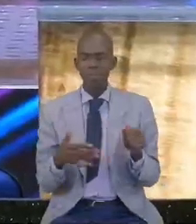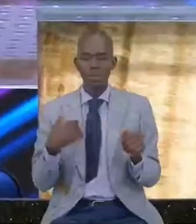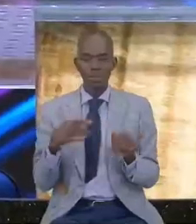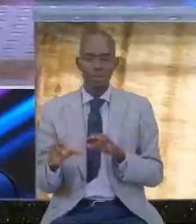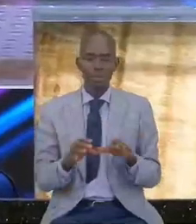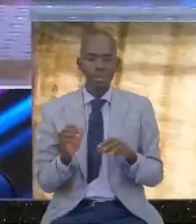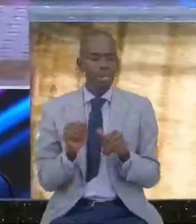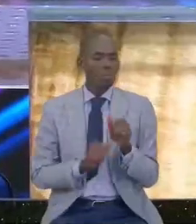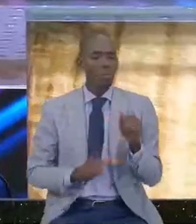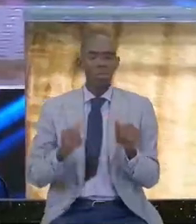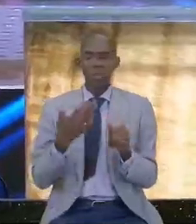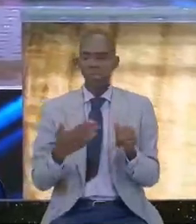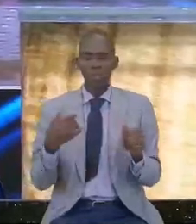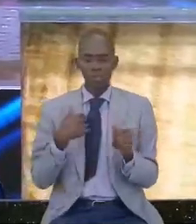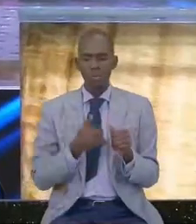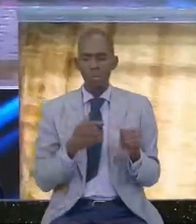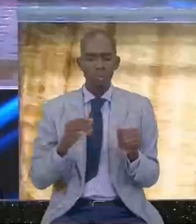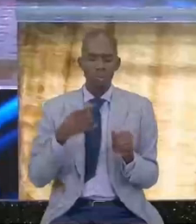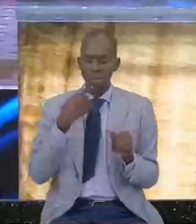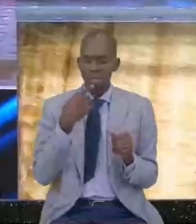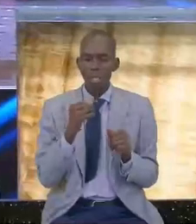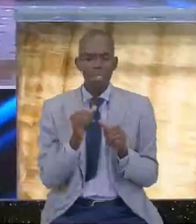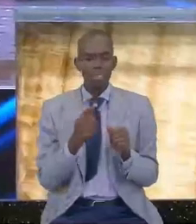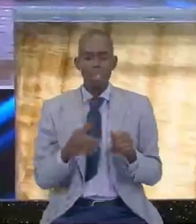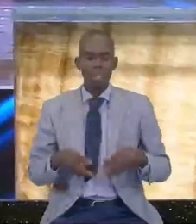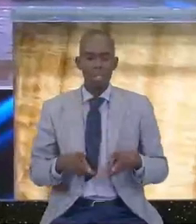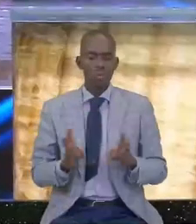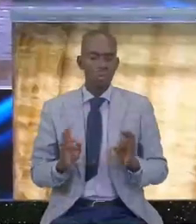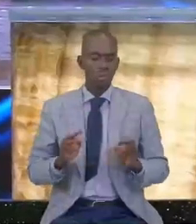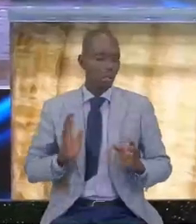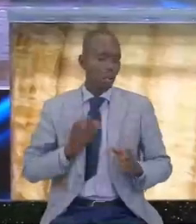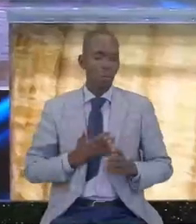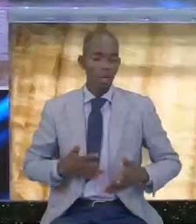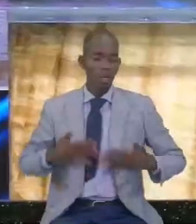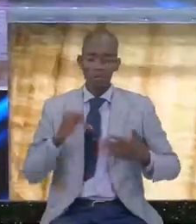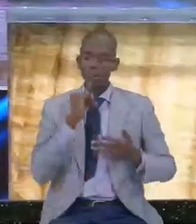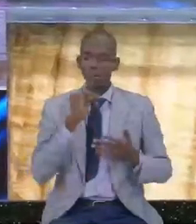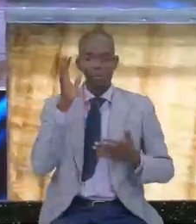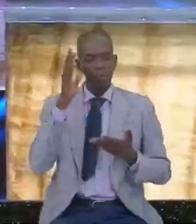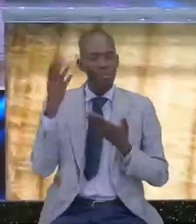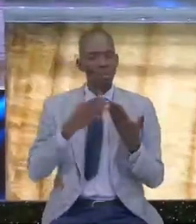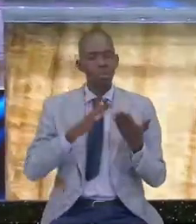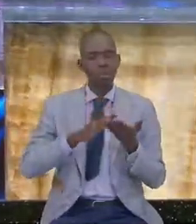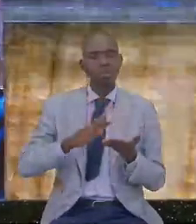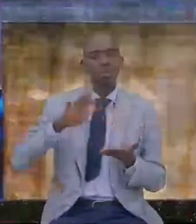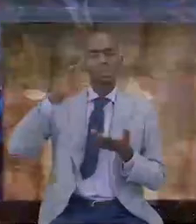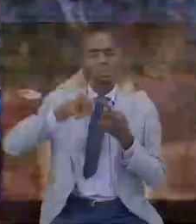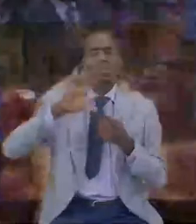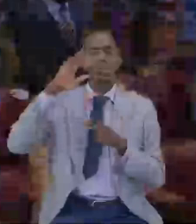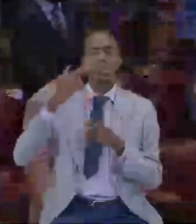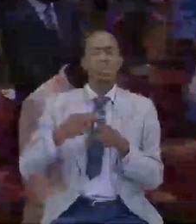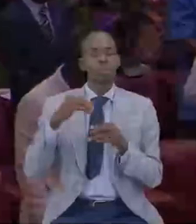que nous partageons, la vie que nous menons, t'apportera la gloire selon ta parole au nom de Jésus.